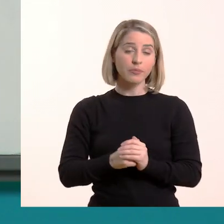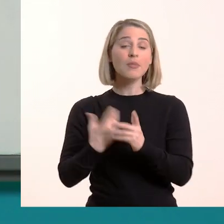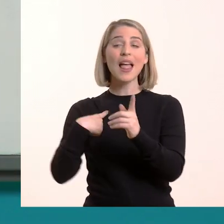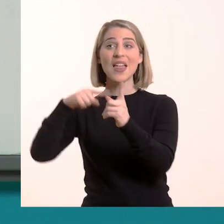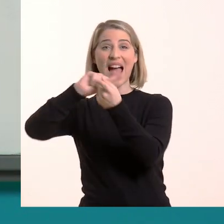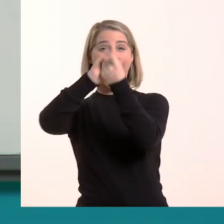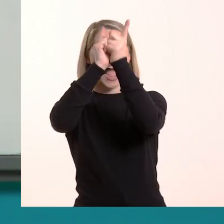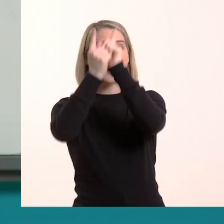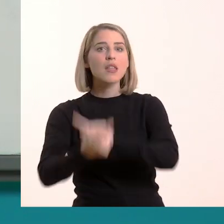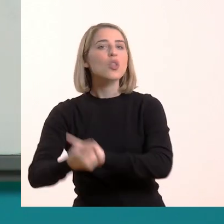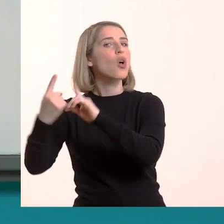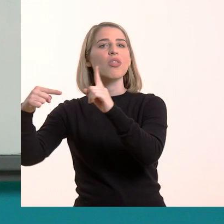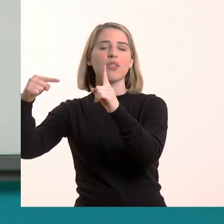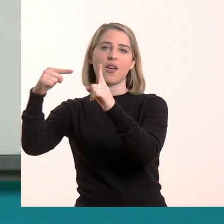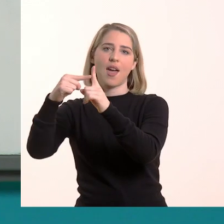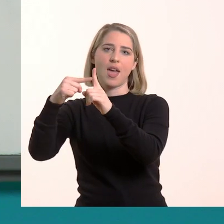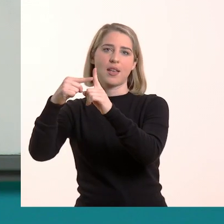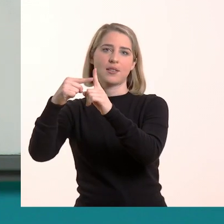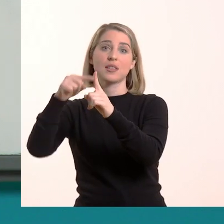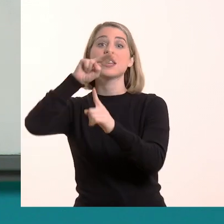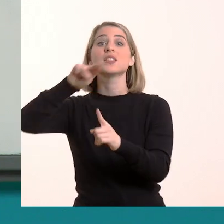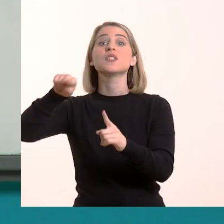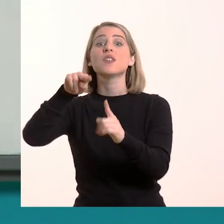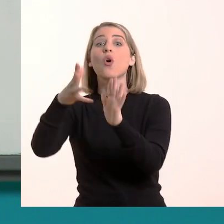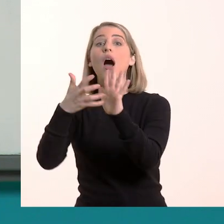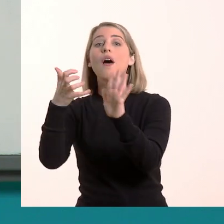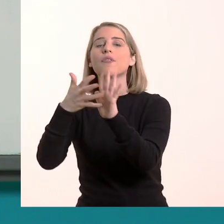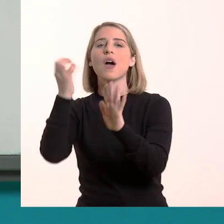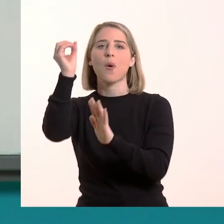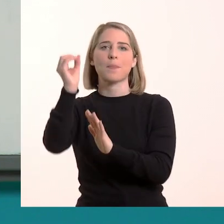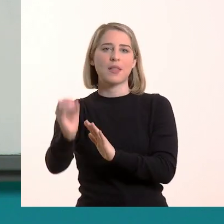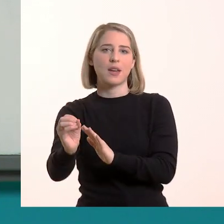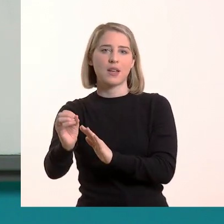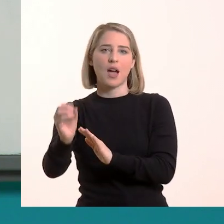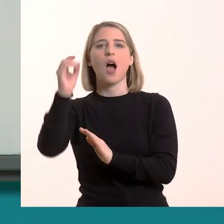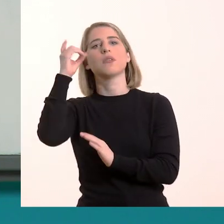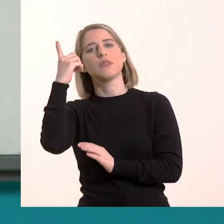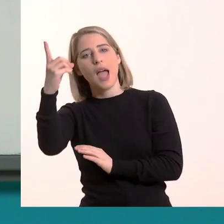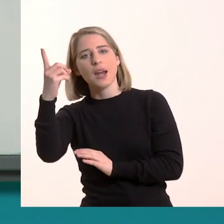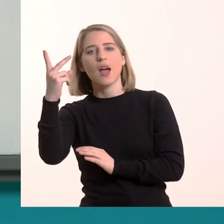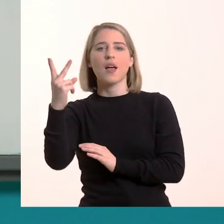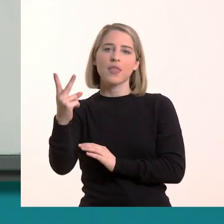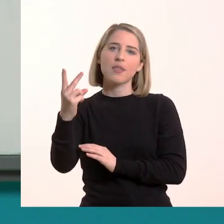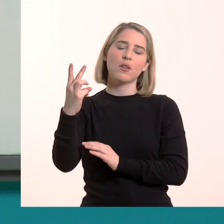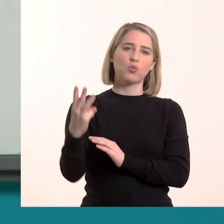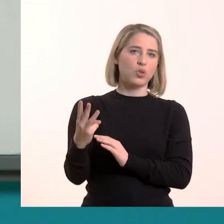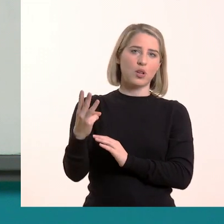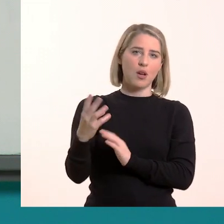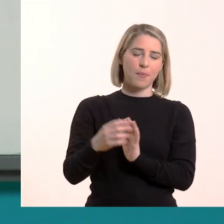το αντίθετο. Ένα μηδενικό θα σβήσουμε από το 10, ένα μηδενικό θα σβήσουμε και από τον άλλο αριθμό. 2 από το 100, 2 και